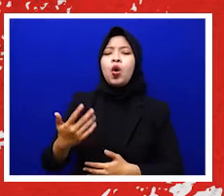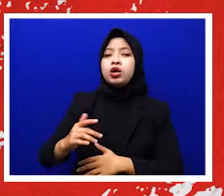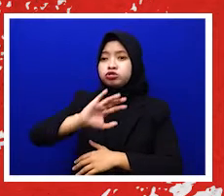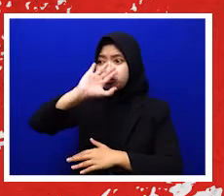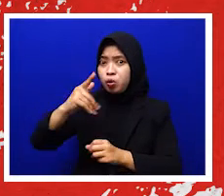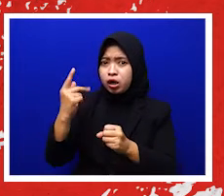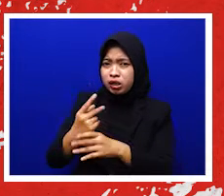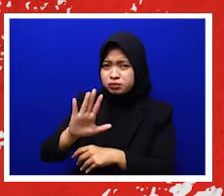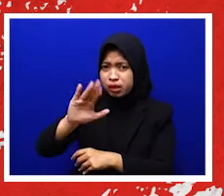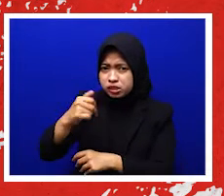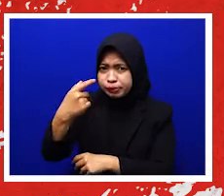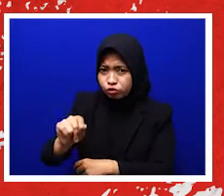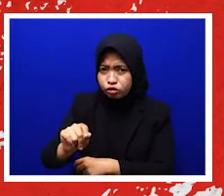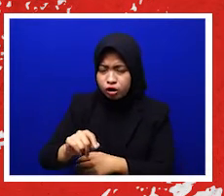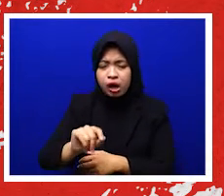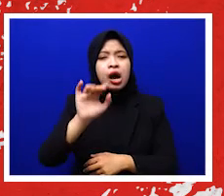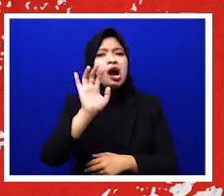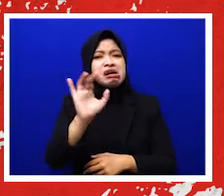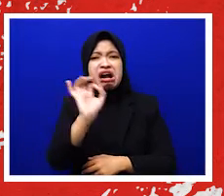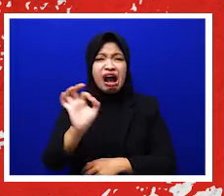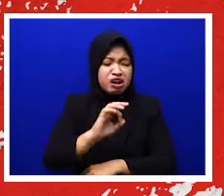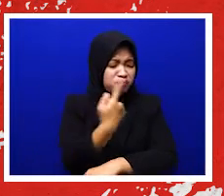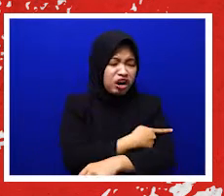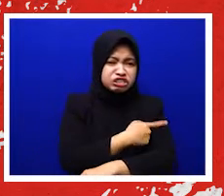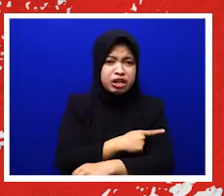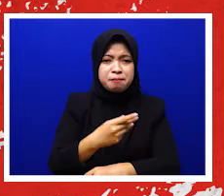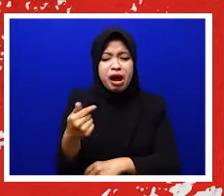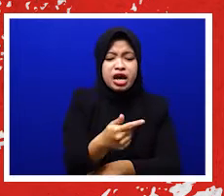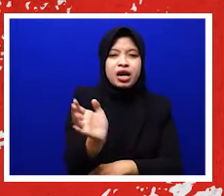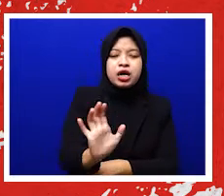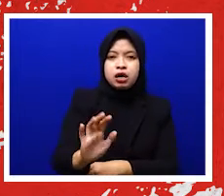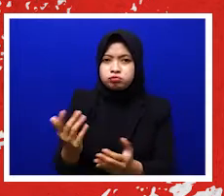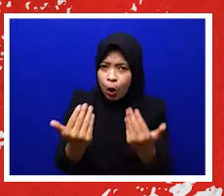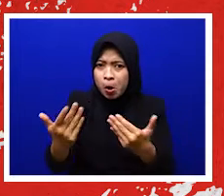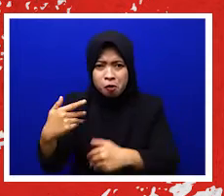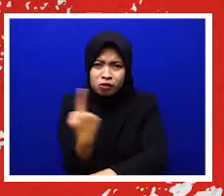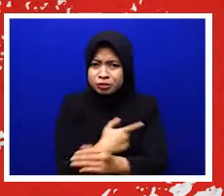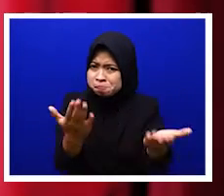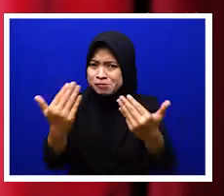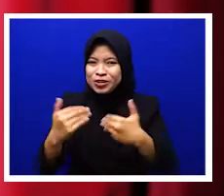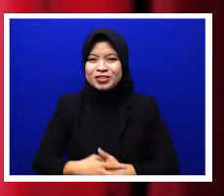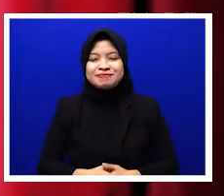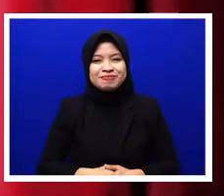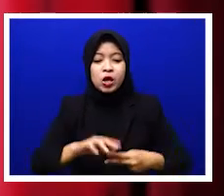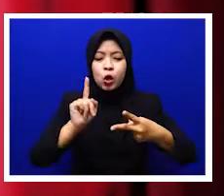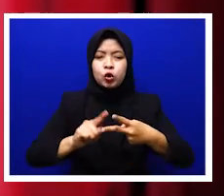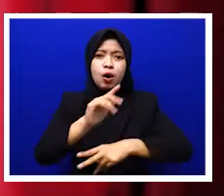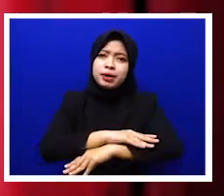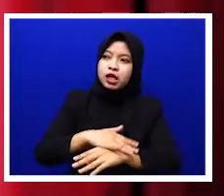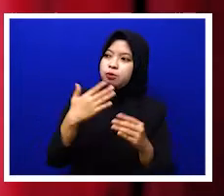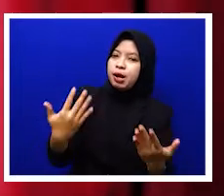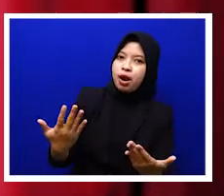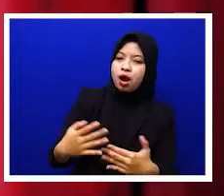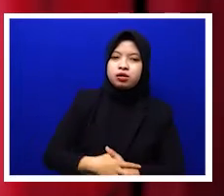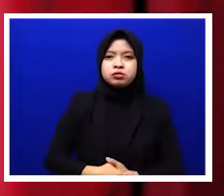masih gratis ya Bung Zek ya. Gak ada tuh vaksin berbayar, tenang aja, buruan semua vaksin. Nah, kalau berita yang kedua gimana tuh Bung